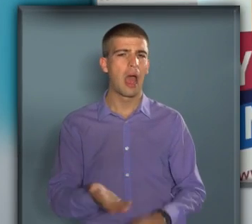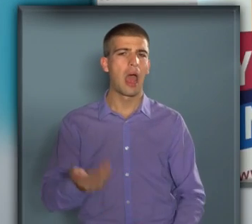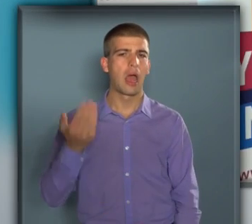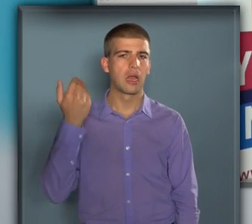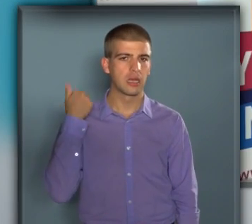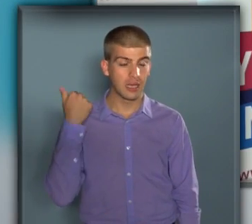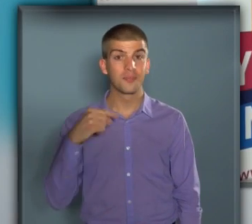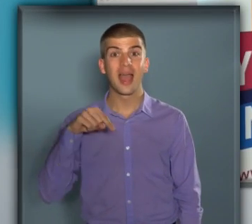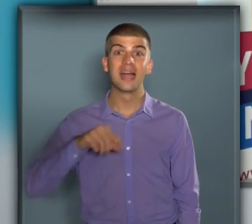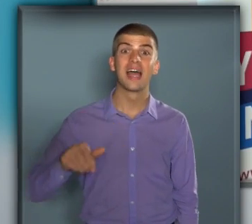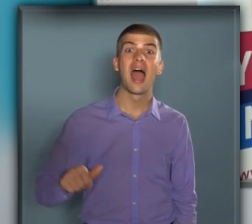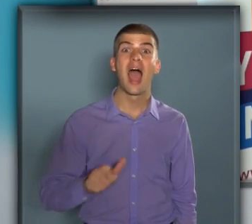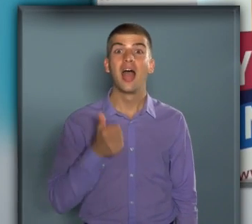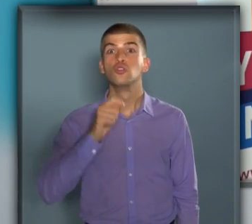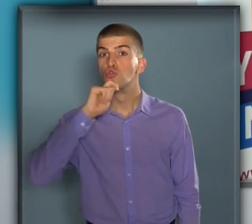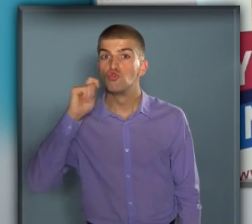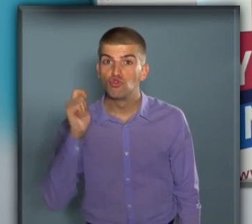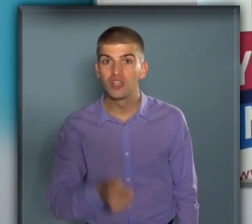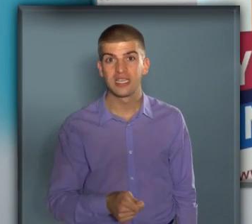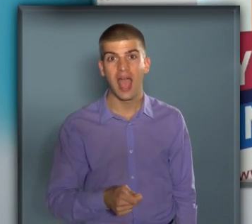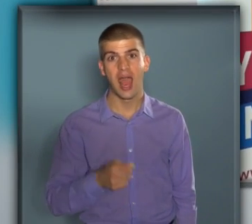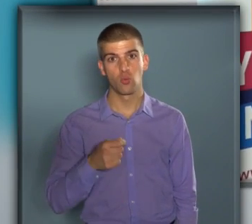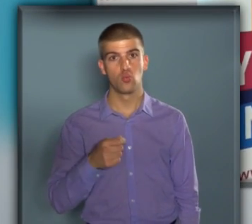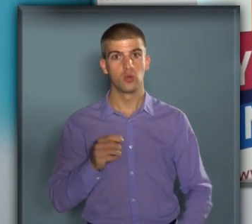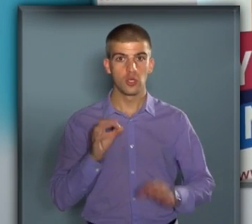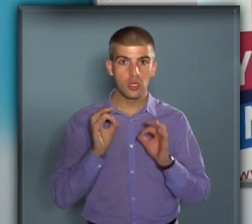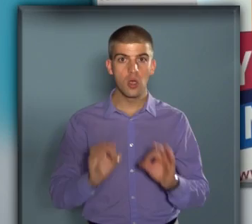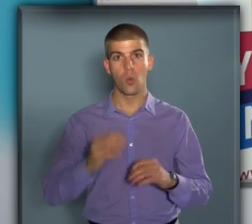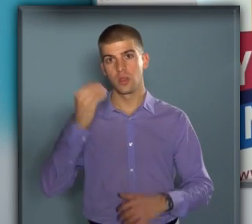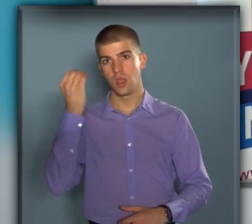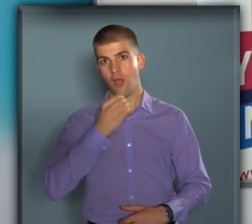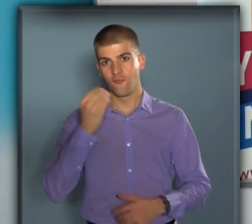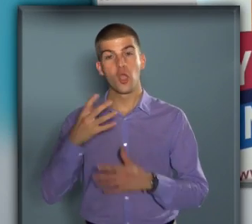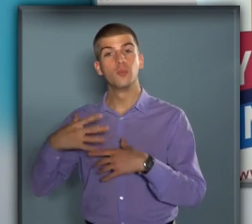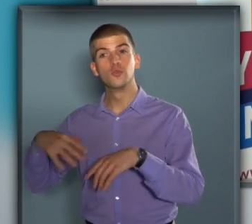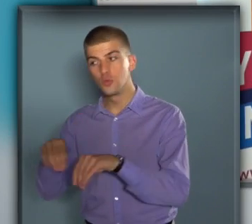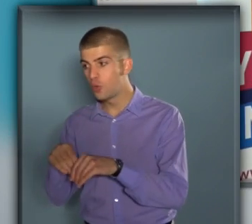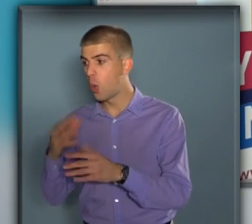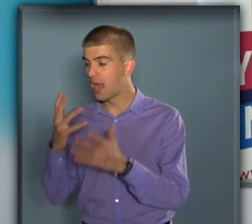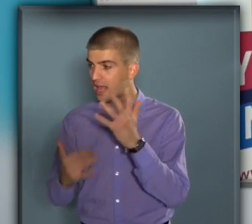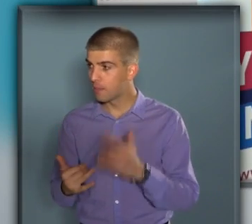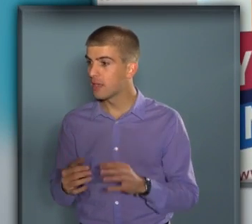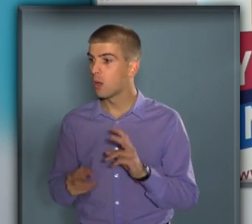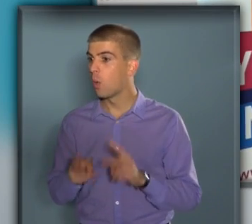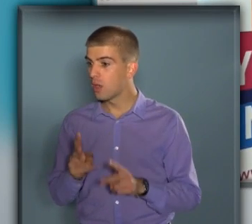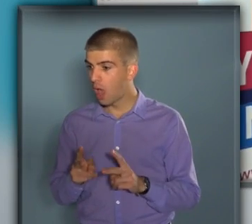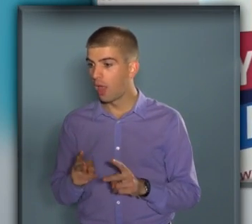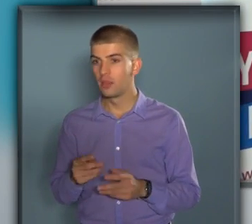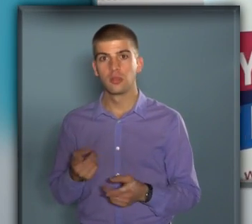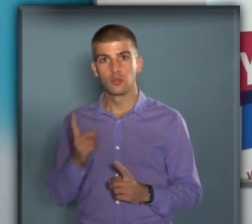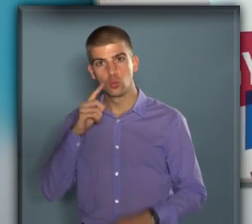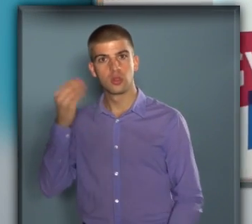ez volt az első ilyen siker tanfolyamon, ami a szülői eredményesség tanulása címet ugye